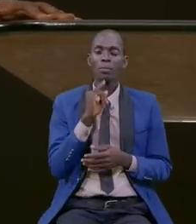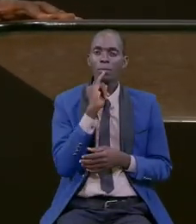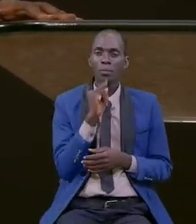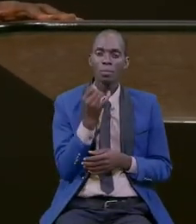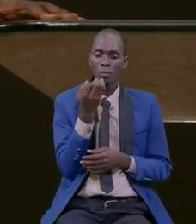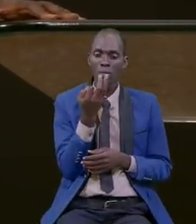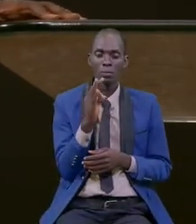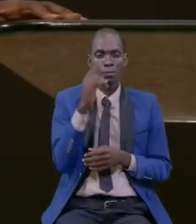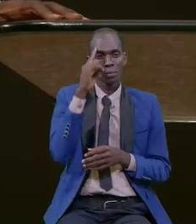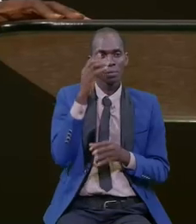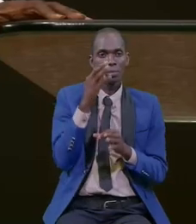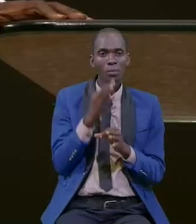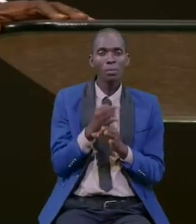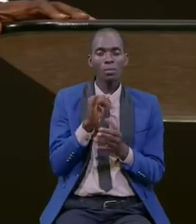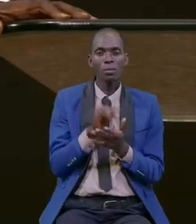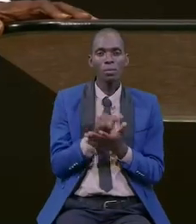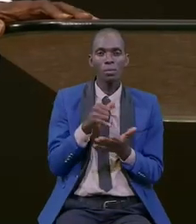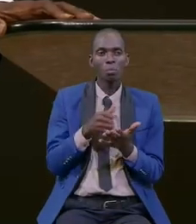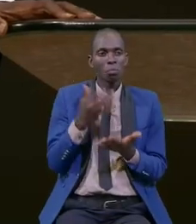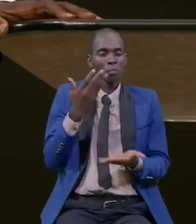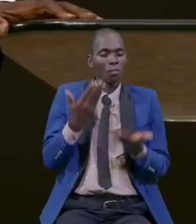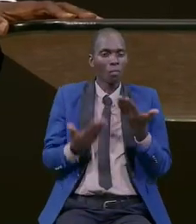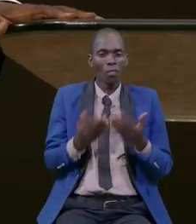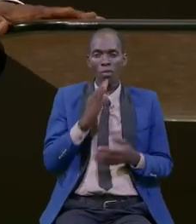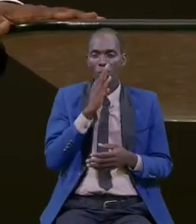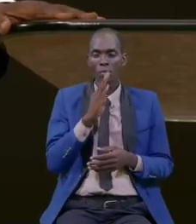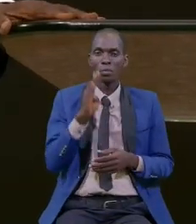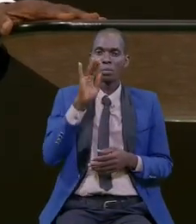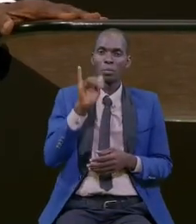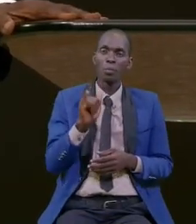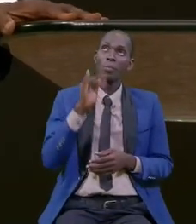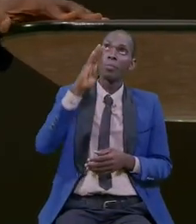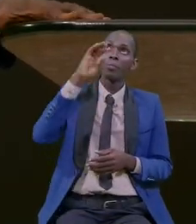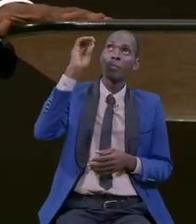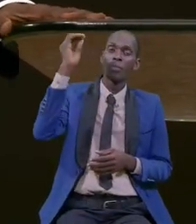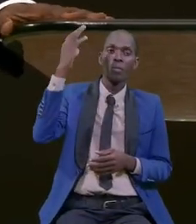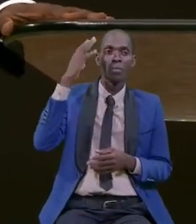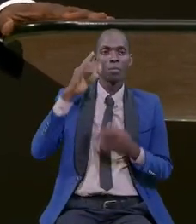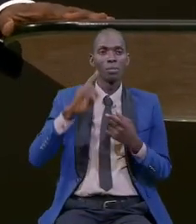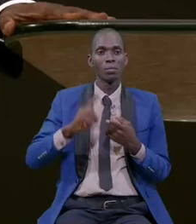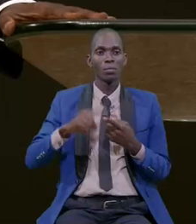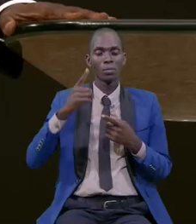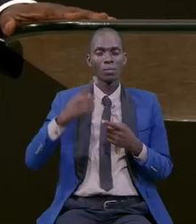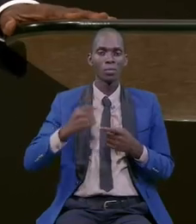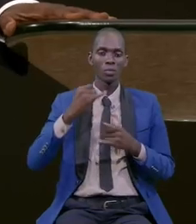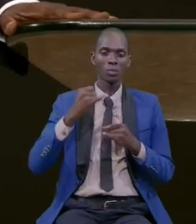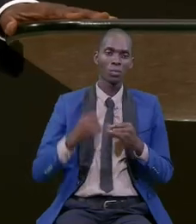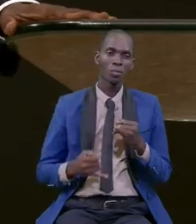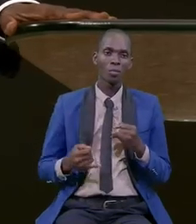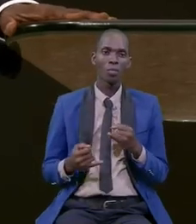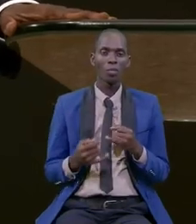héritiers le sont par la foi pour que ce